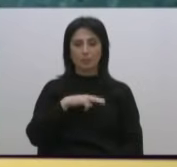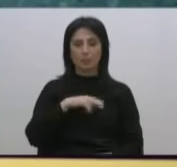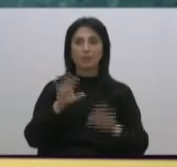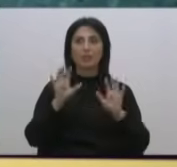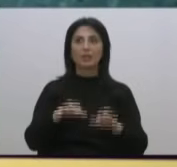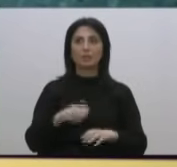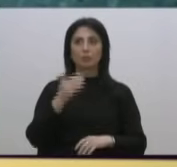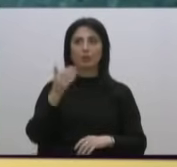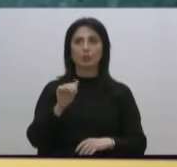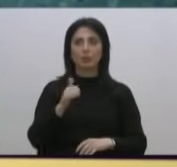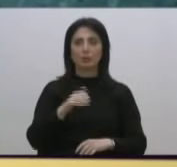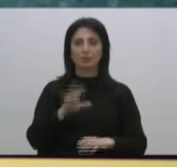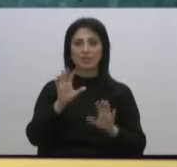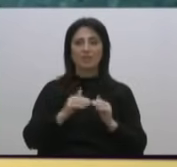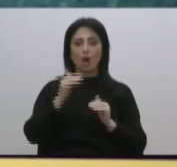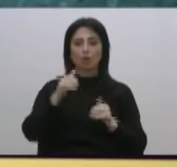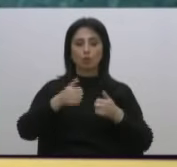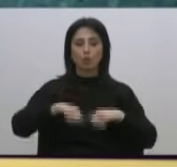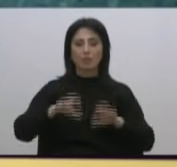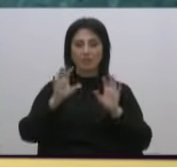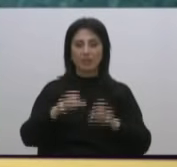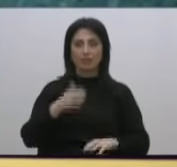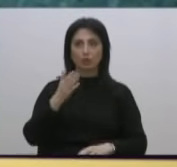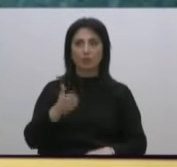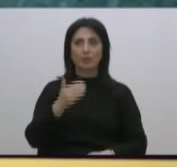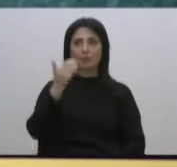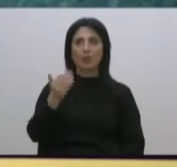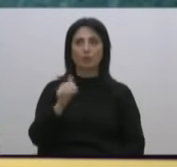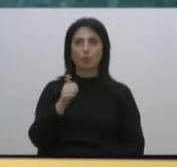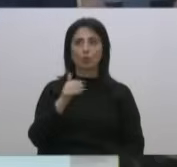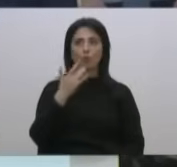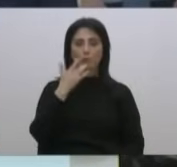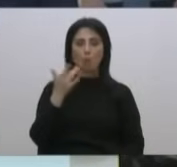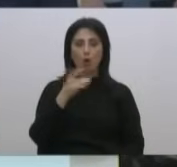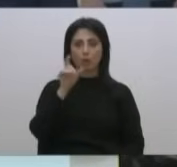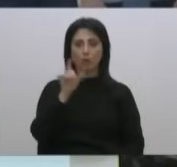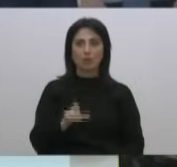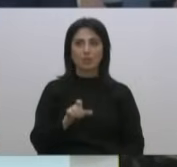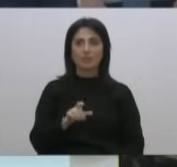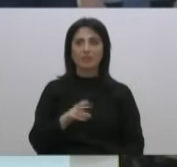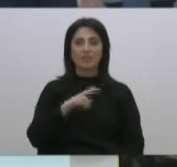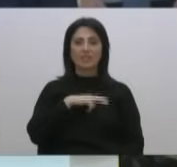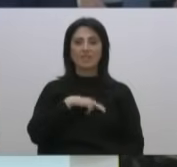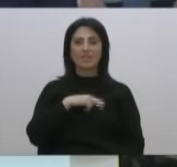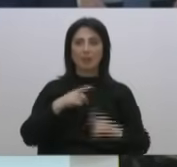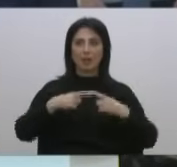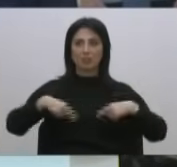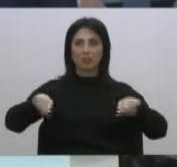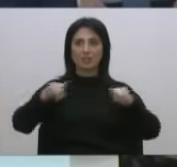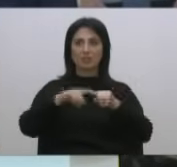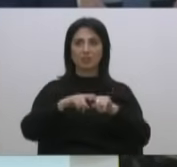პარლამენტის თავმჯდომარე, მან როგორც საკონსტიტუციო კომისიის თავმჯდომარემ, მან როგორც პოლიტიკოსმა საპარლამენტო